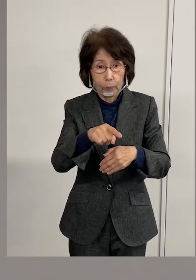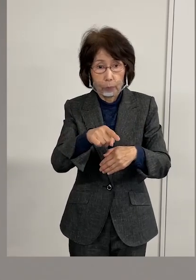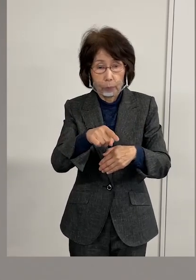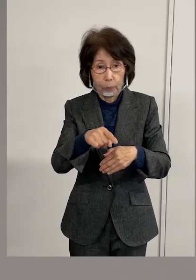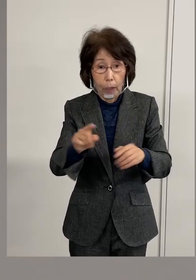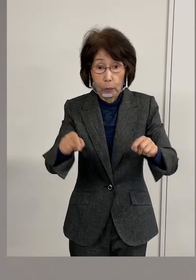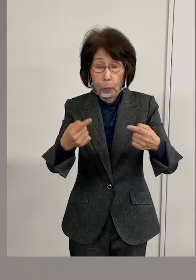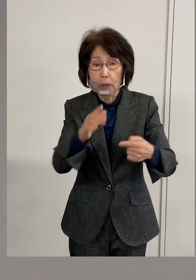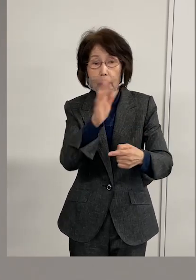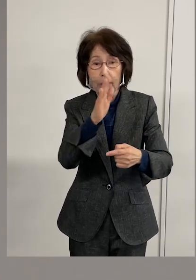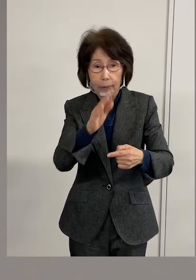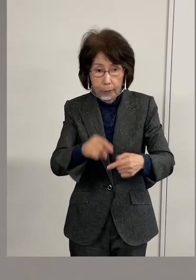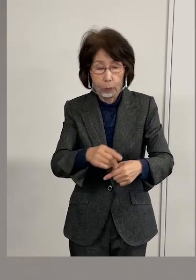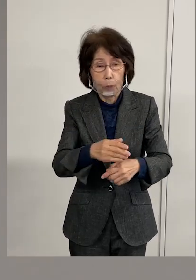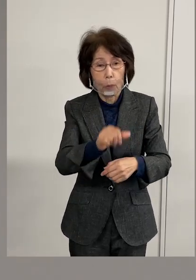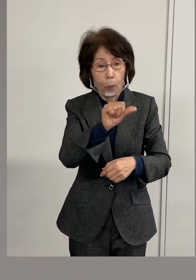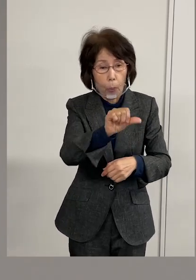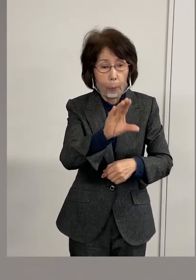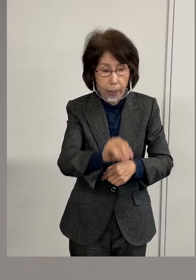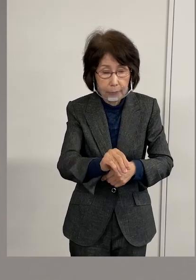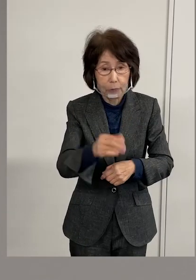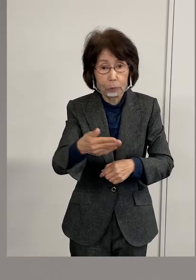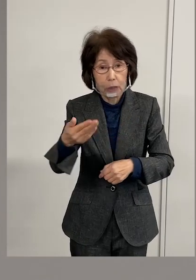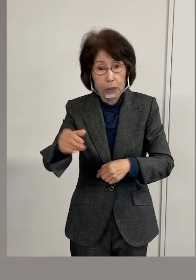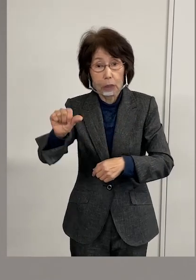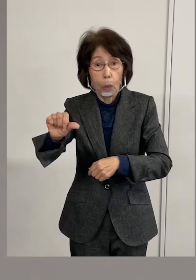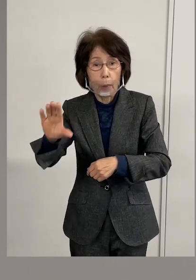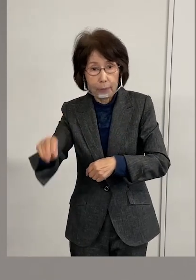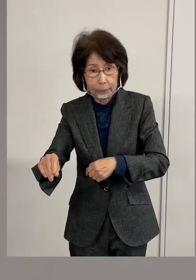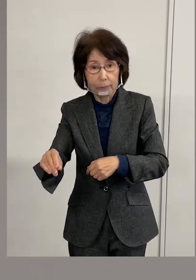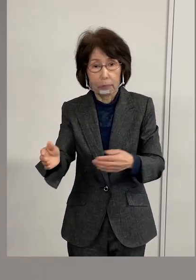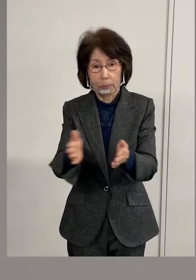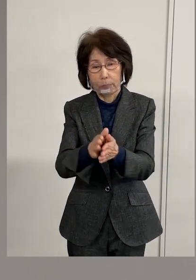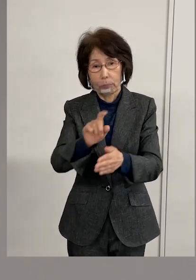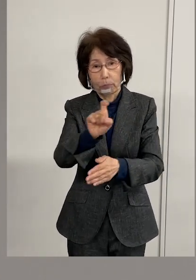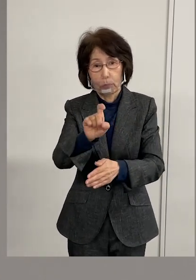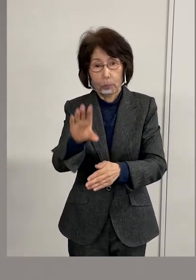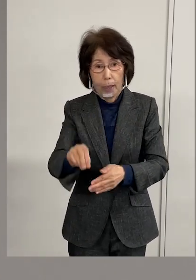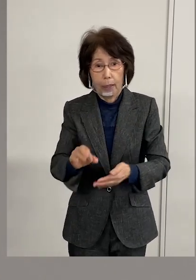で、手続きをするということで少し図解を入れてあります。